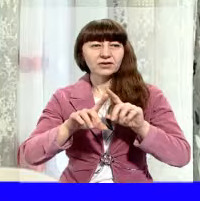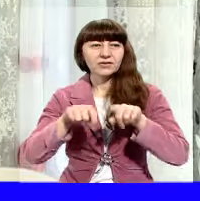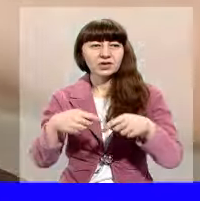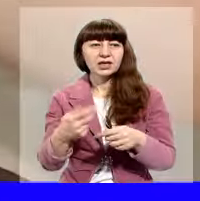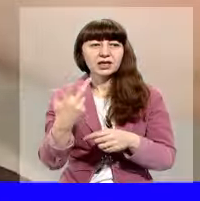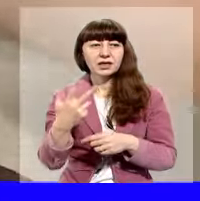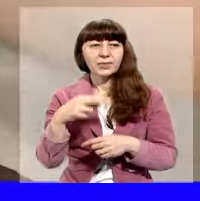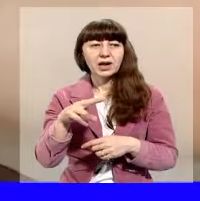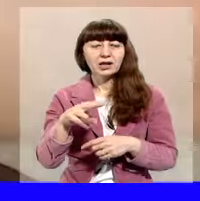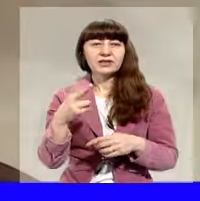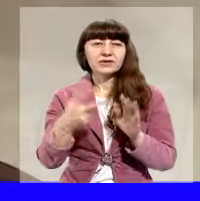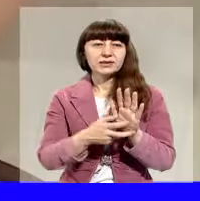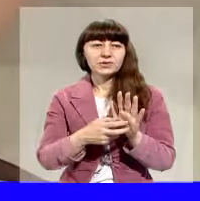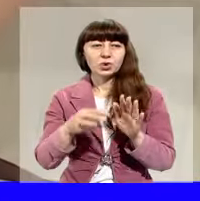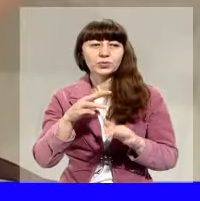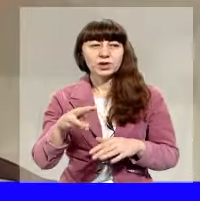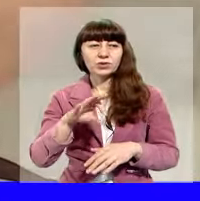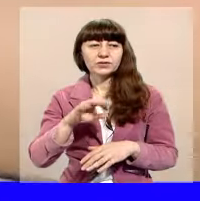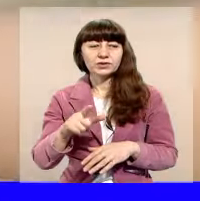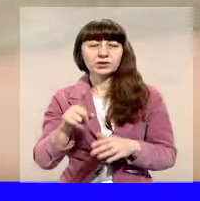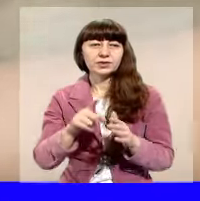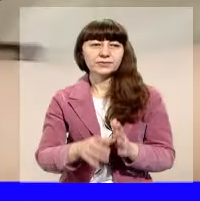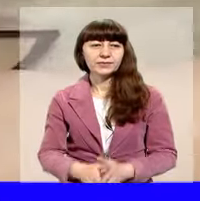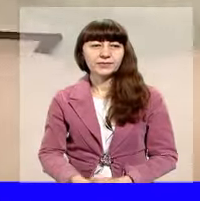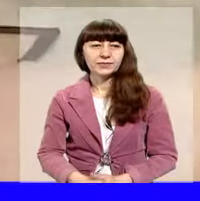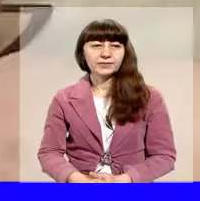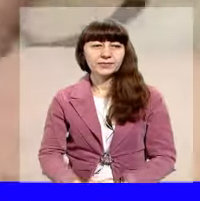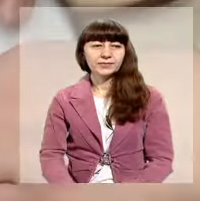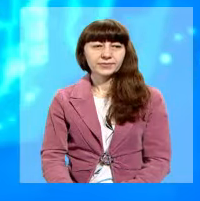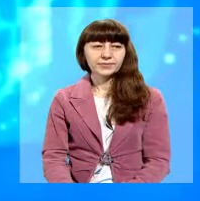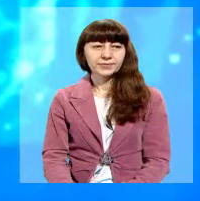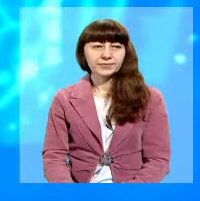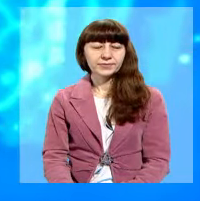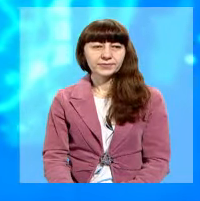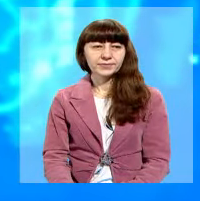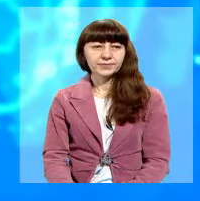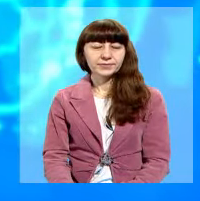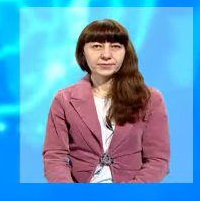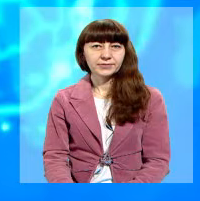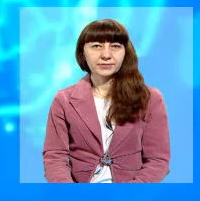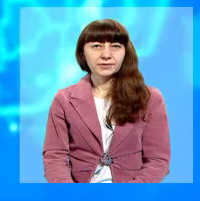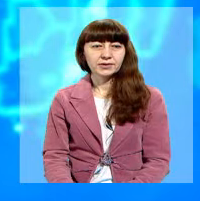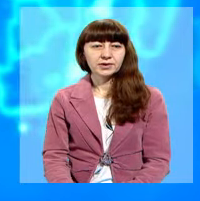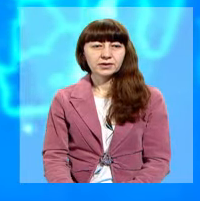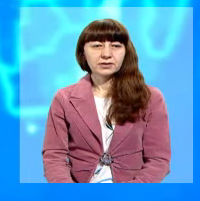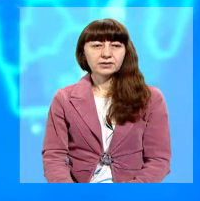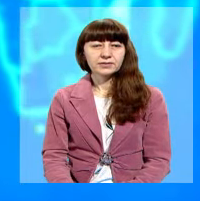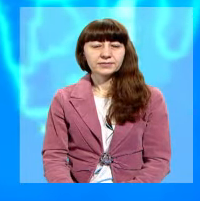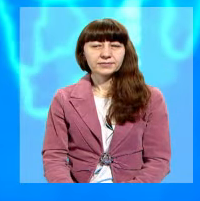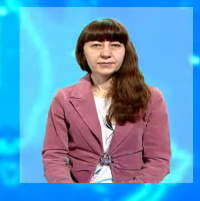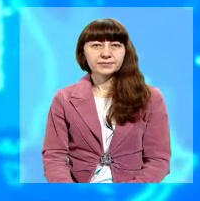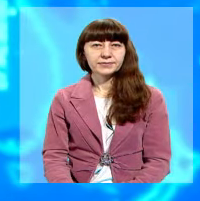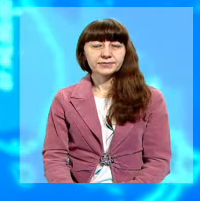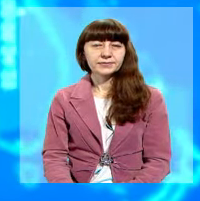Ақбота Дүйсенбай, Қаблахат Сейдахмет, Алексей Руденко, Қостанай телеарнасы. Өзге де тақырып төңірегінде көктемгі